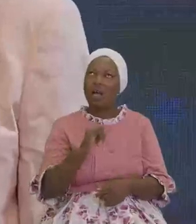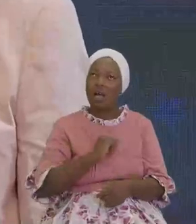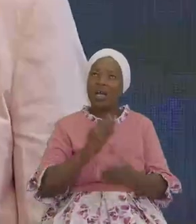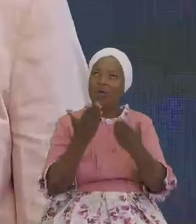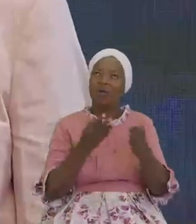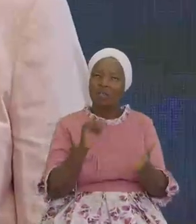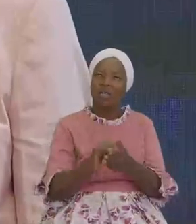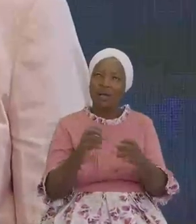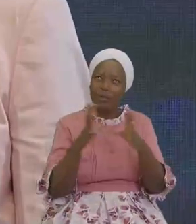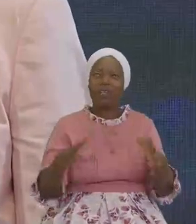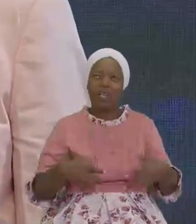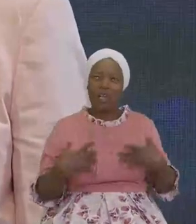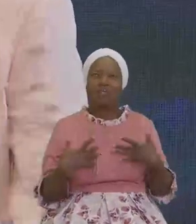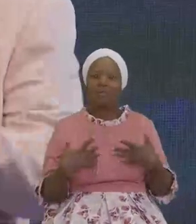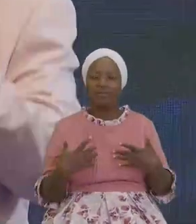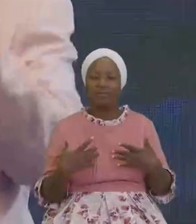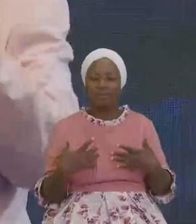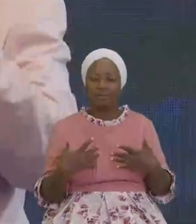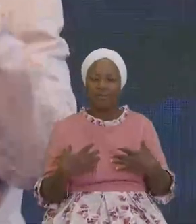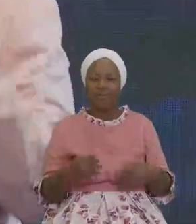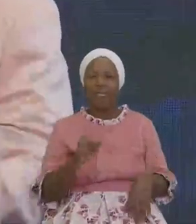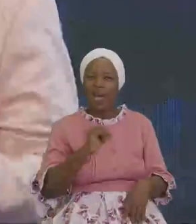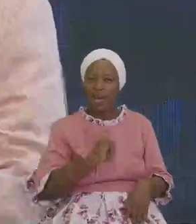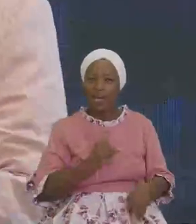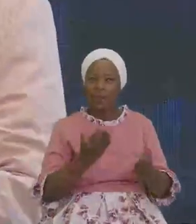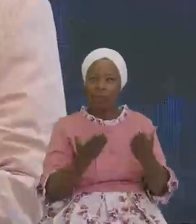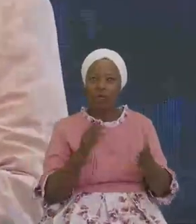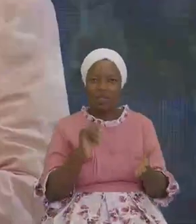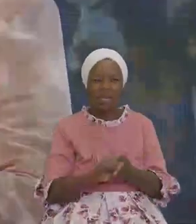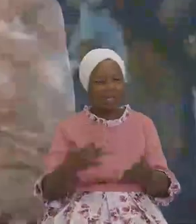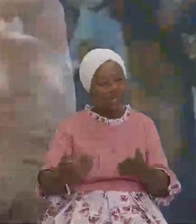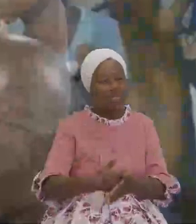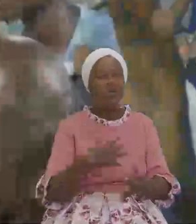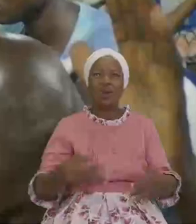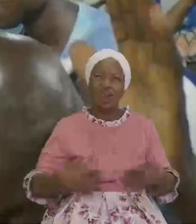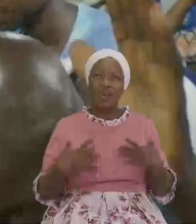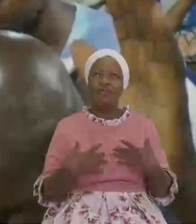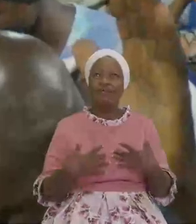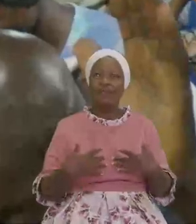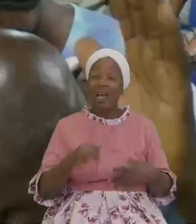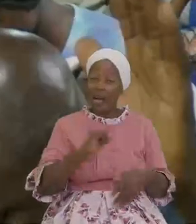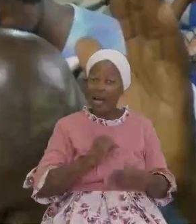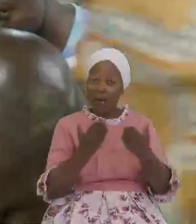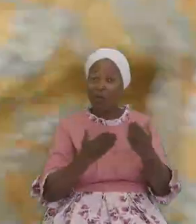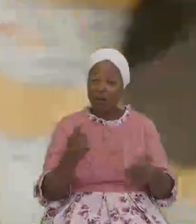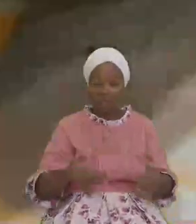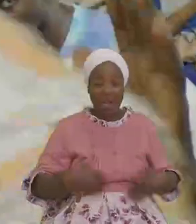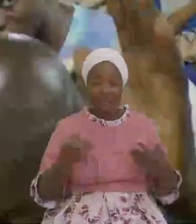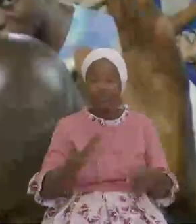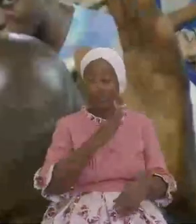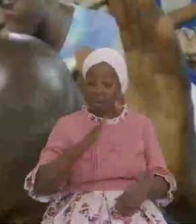tu dis, je veux cette vie abondante. Je veux cette nouvelle